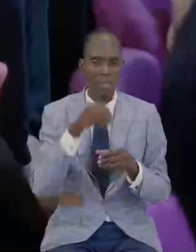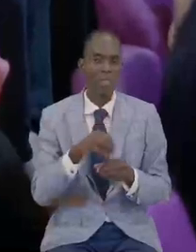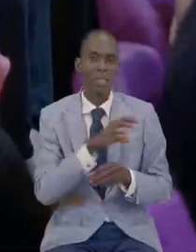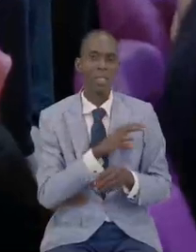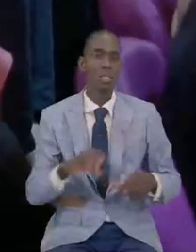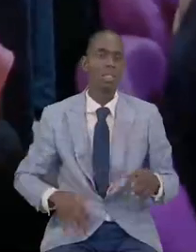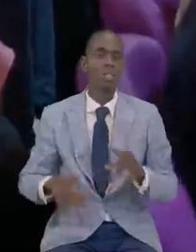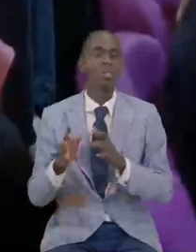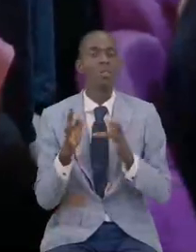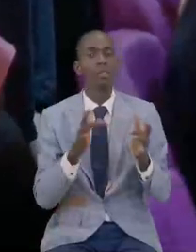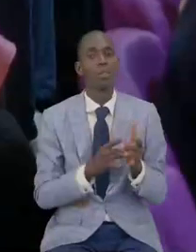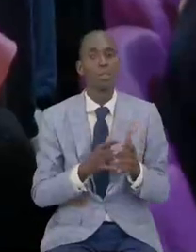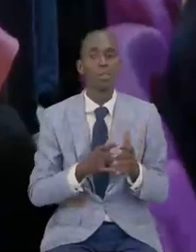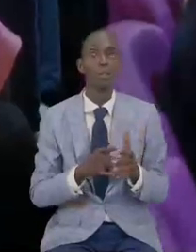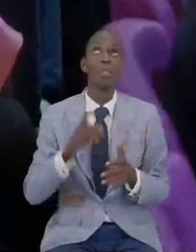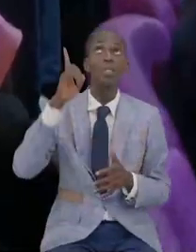en Jésus-Christ.